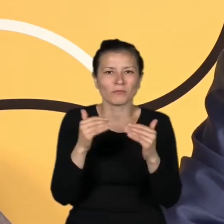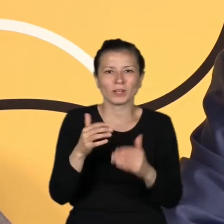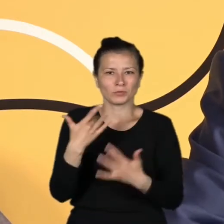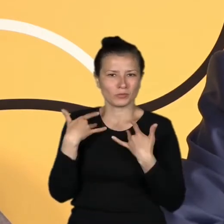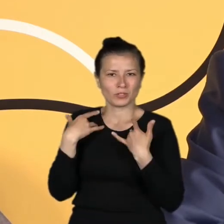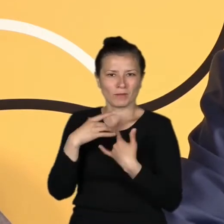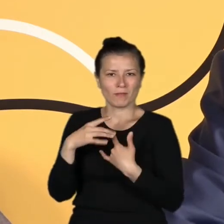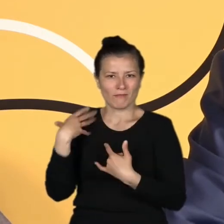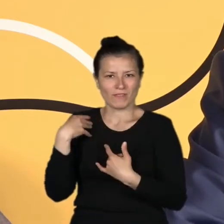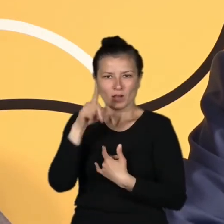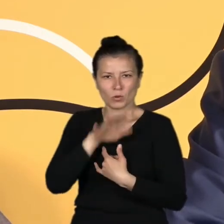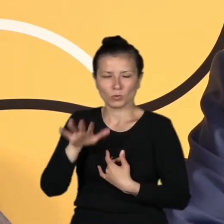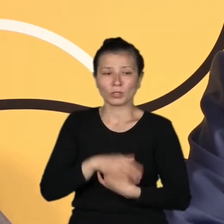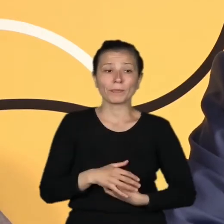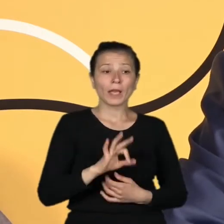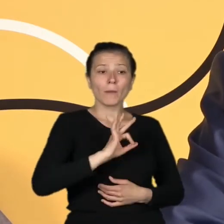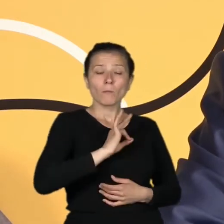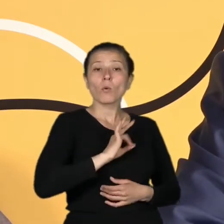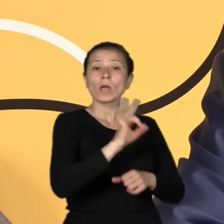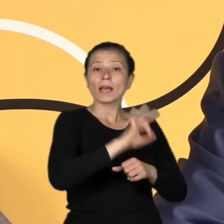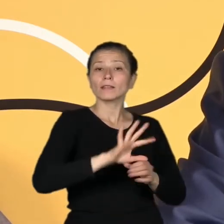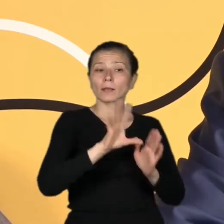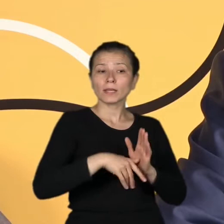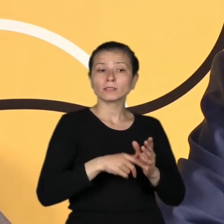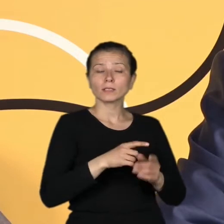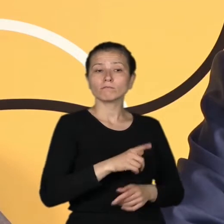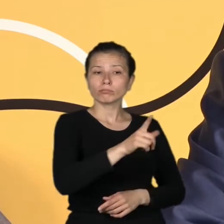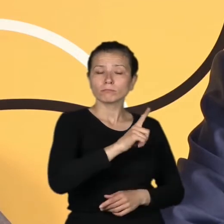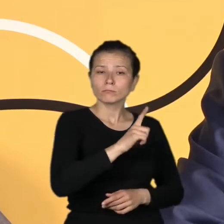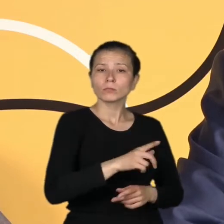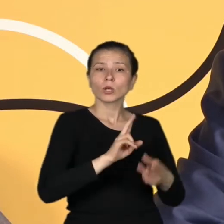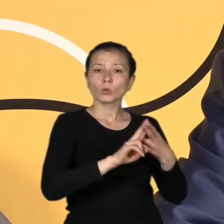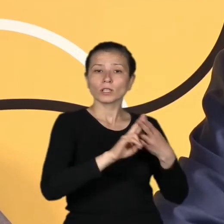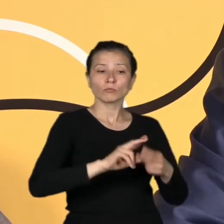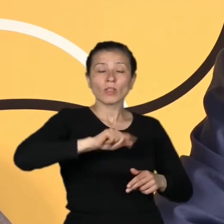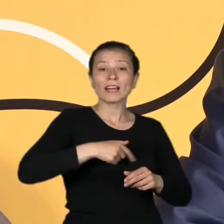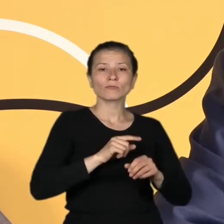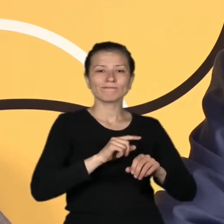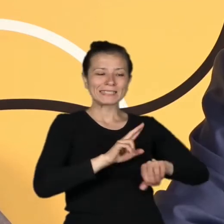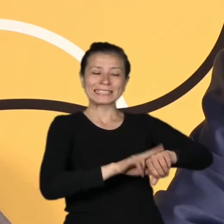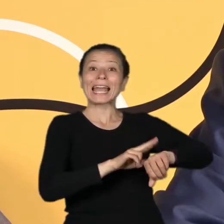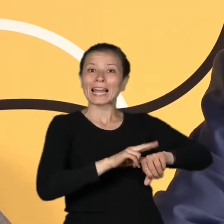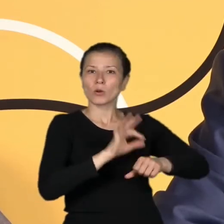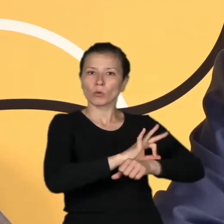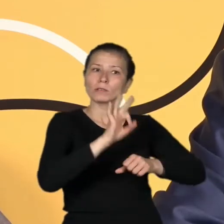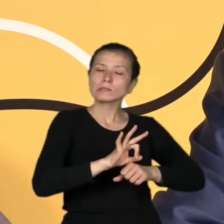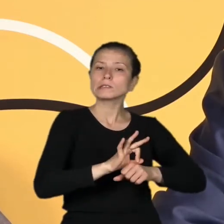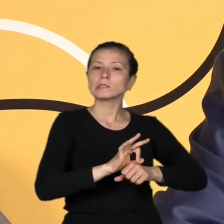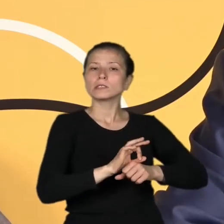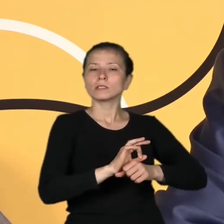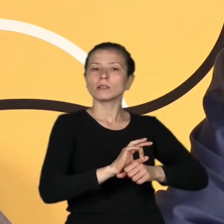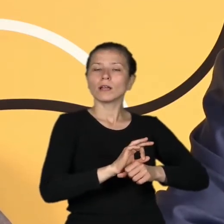z moim architektem miejskim ustaliliśmy kiedyś, że nasz zegar taki urbanistyczny tyka w nieco innym